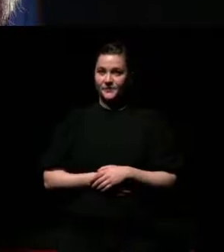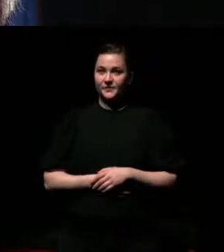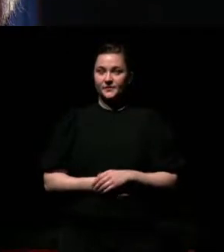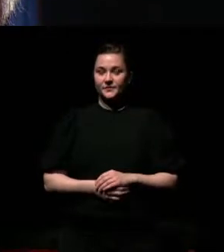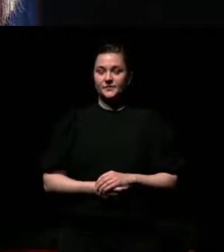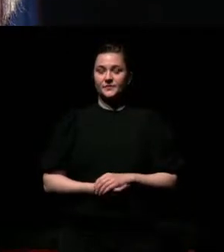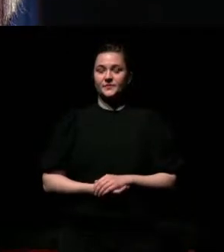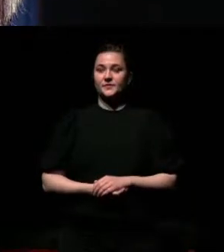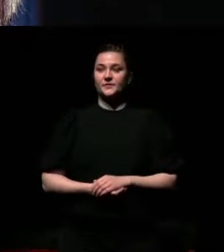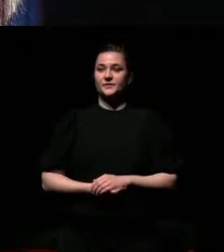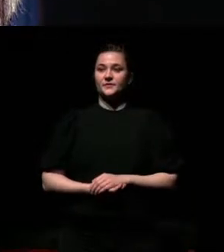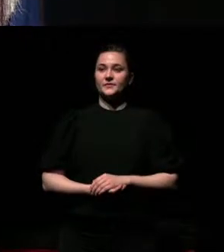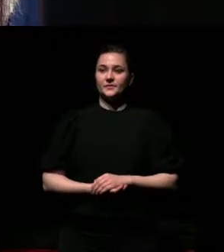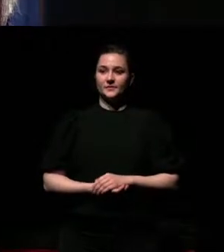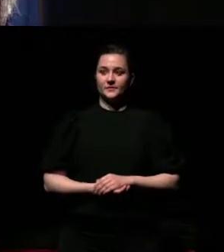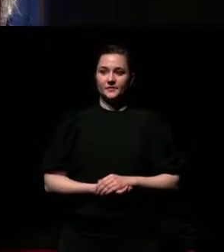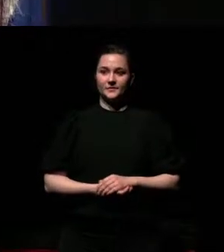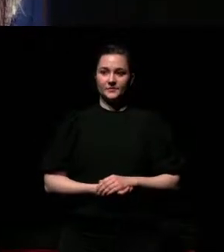Våker i snæla.